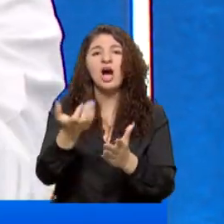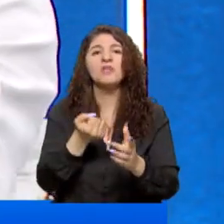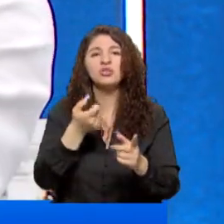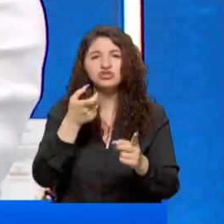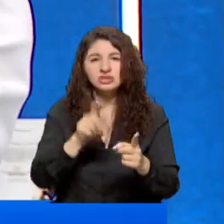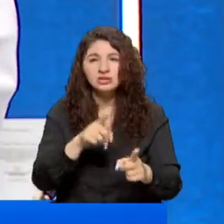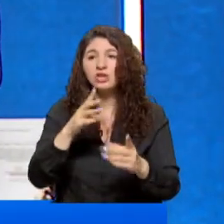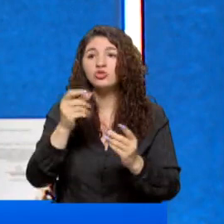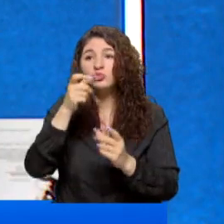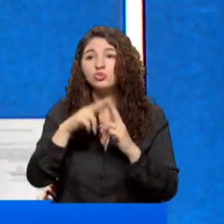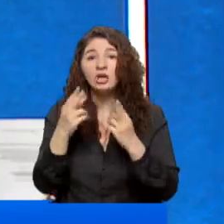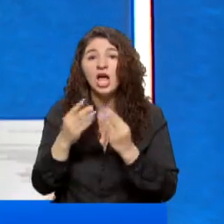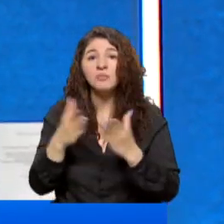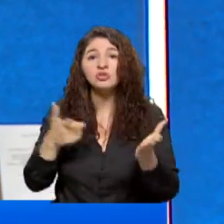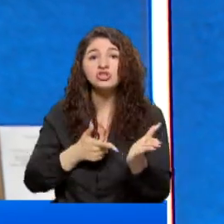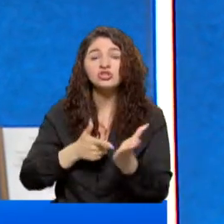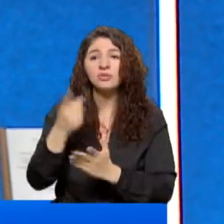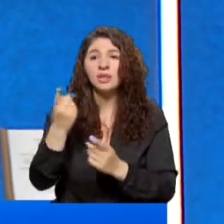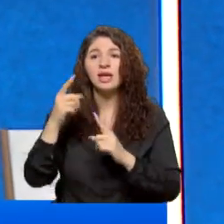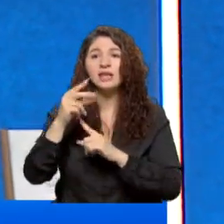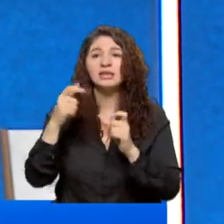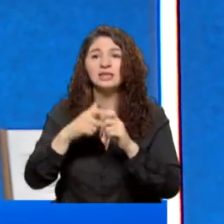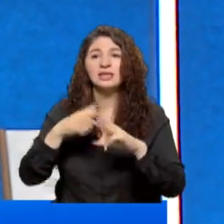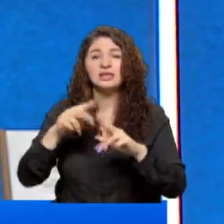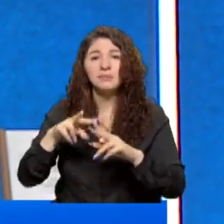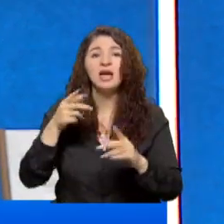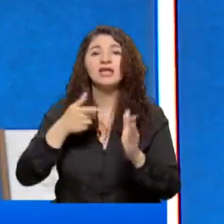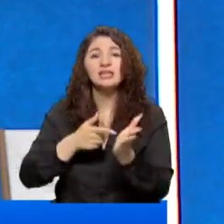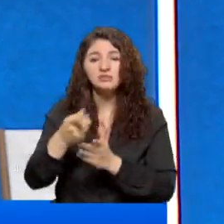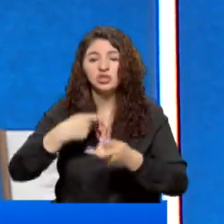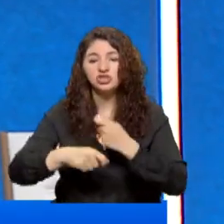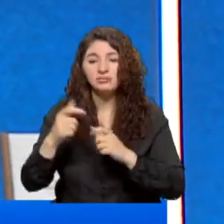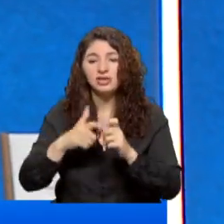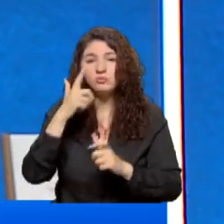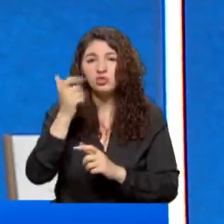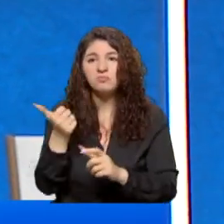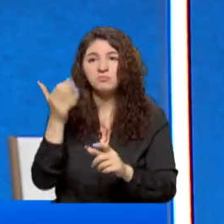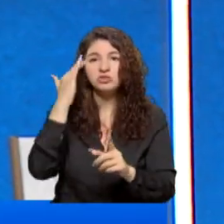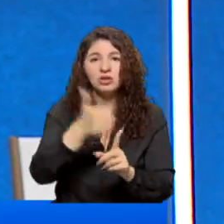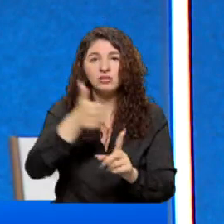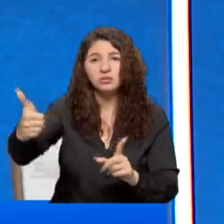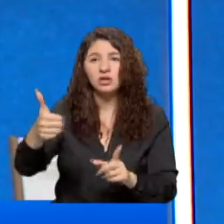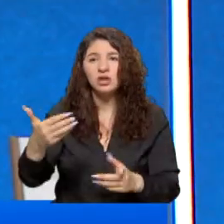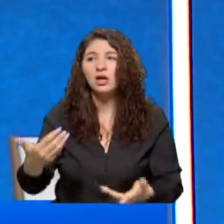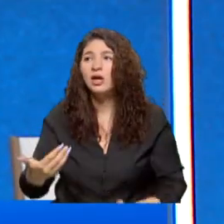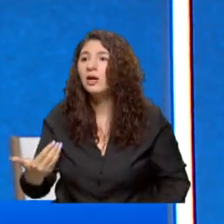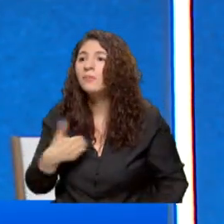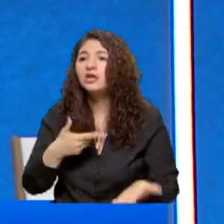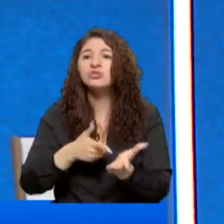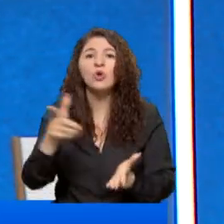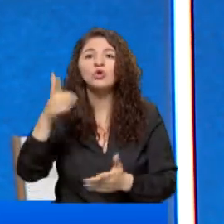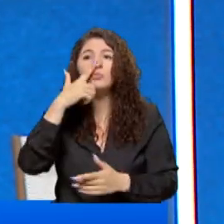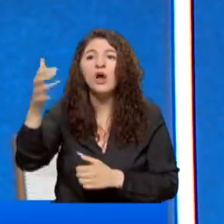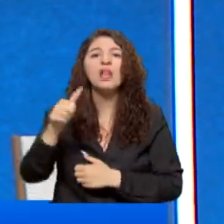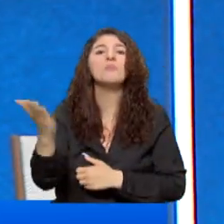dünyanın en büyük çiftliklerinden biri olan tigem'in tarımsal işletmeler Genel Müdürlüğü başına getirilen koyabilir ben çiftliğime